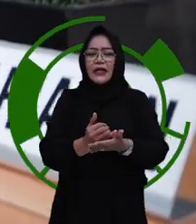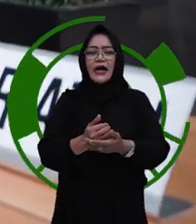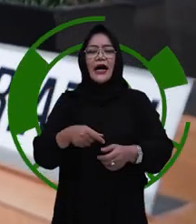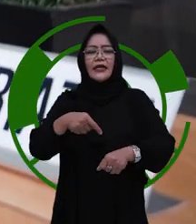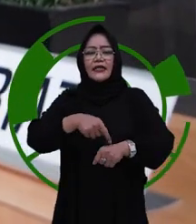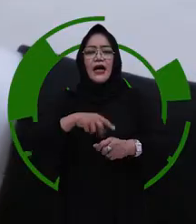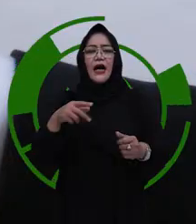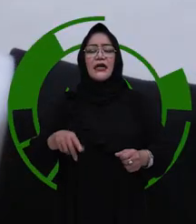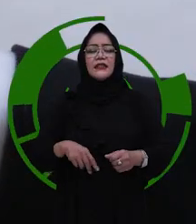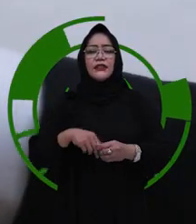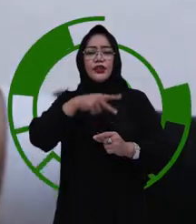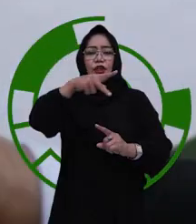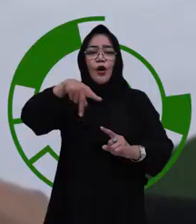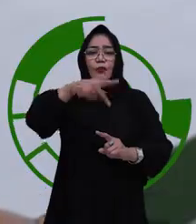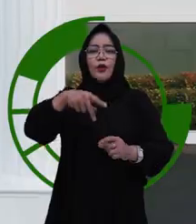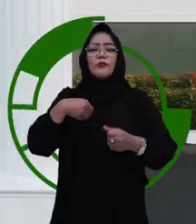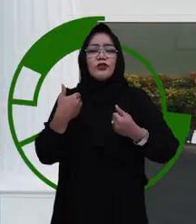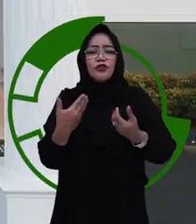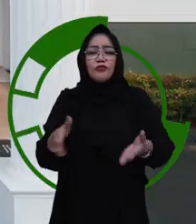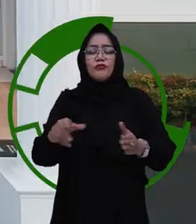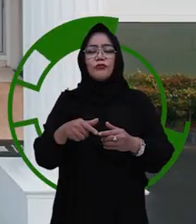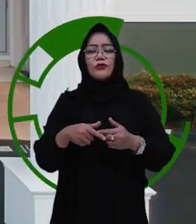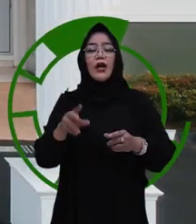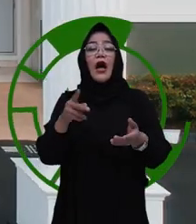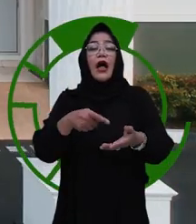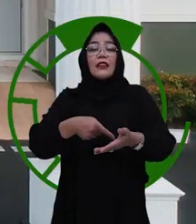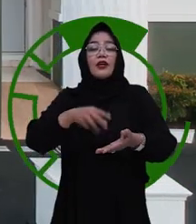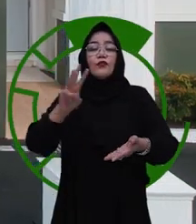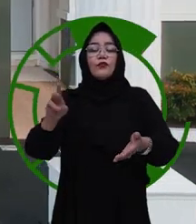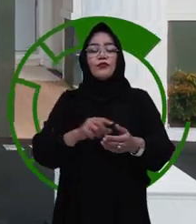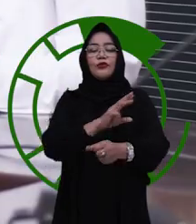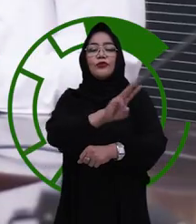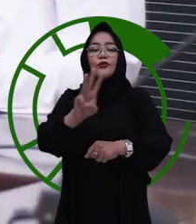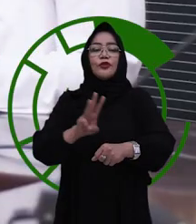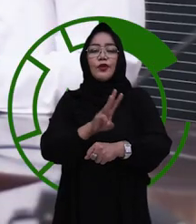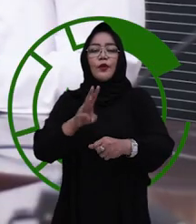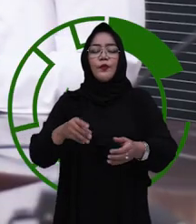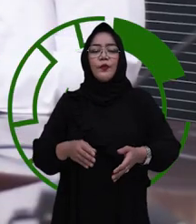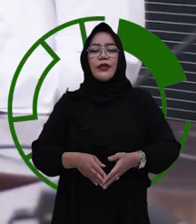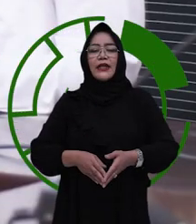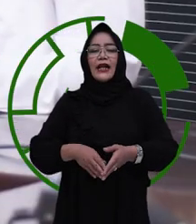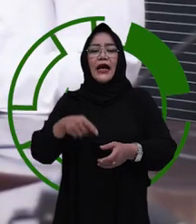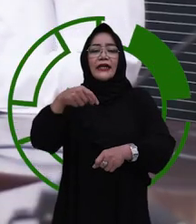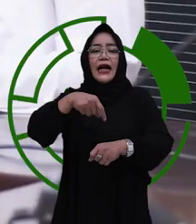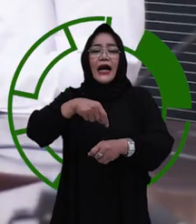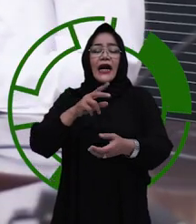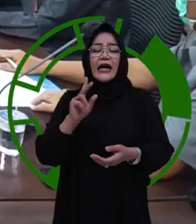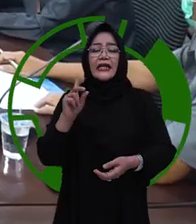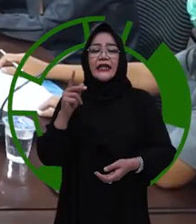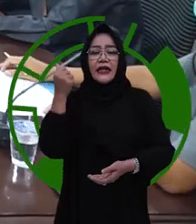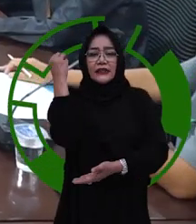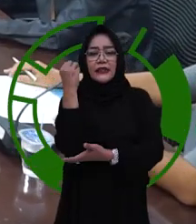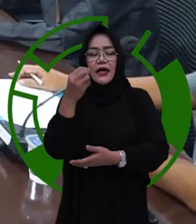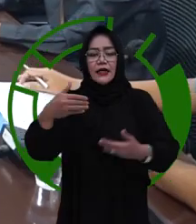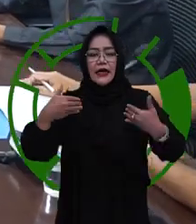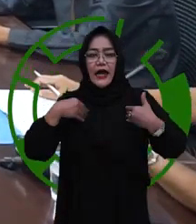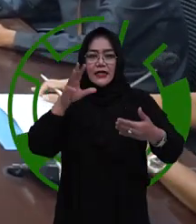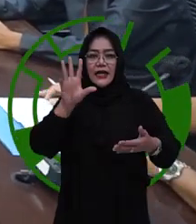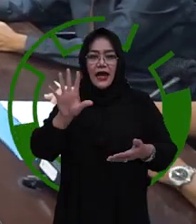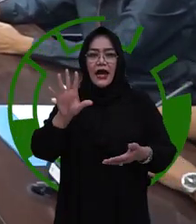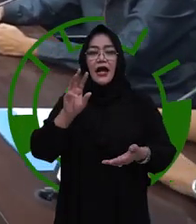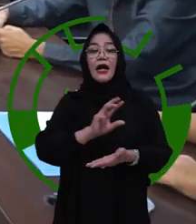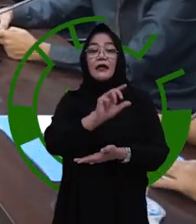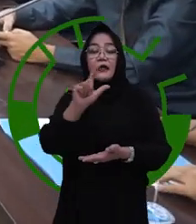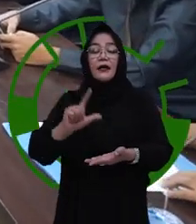DKI Jakarta telah terwujud. Wilayah hukum Pengadilan Tinggi DKI Jakarta meliputi 5 pengadilan negeri